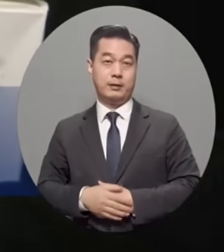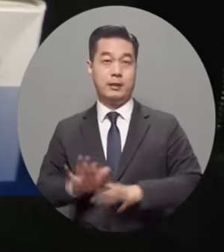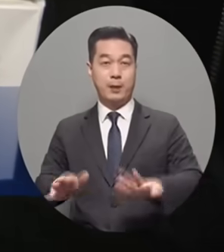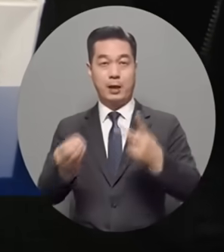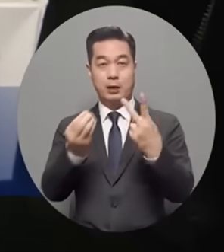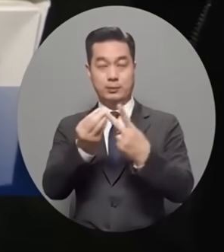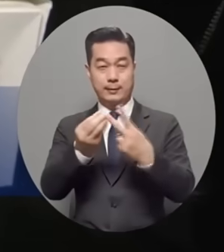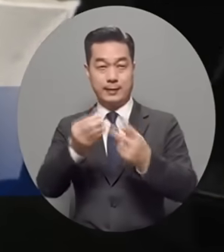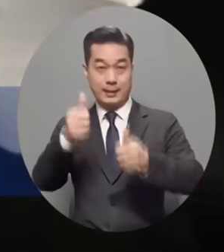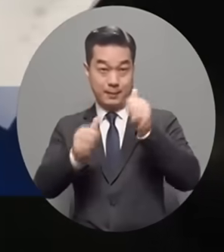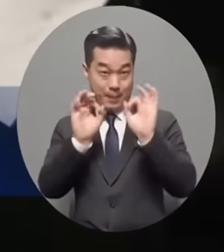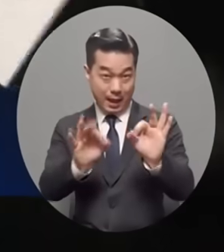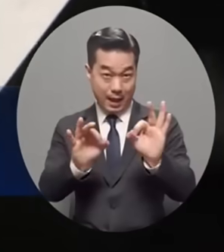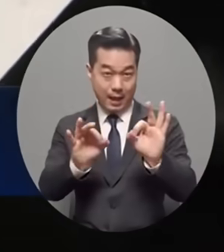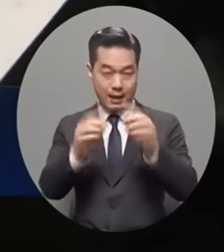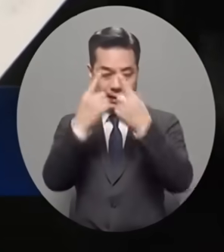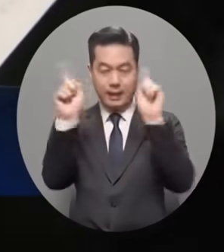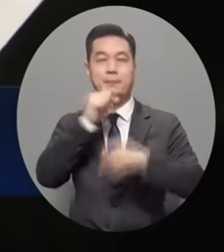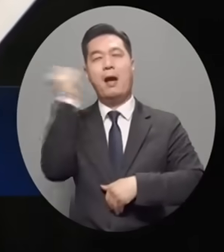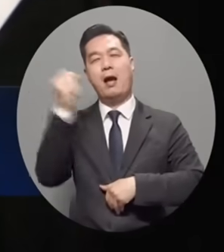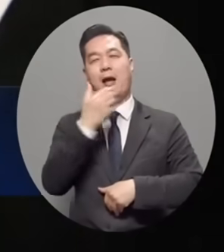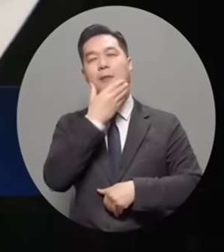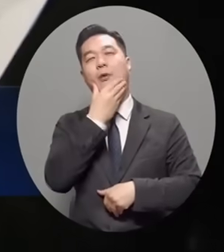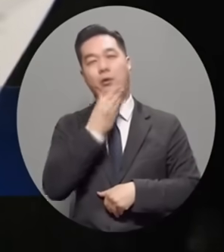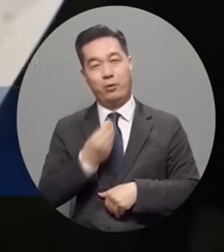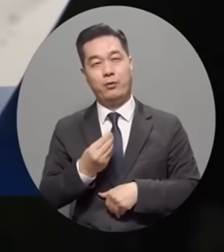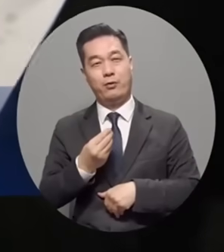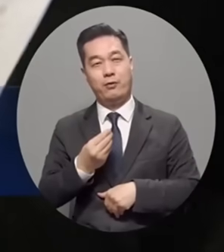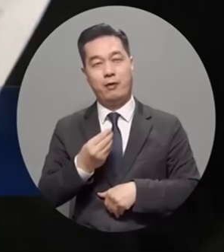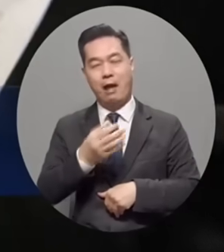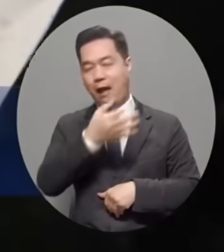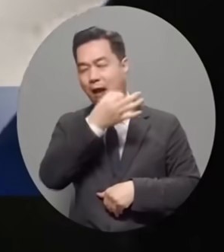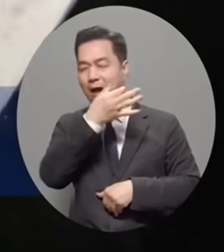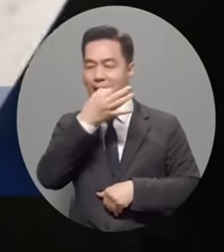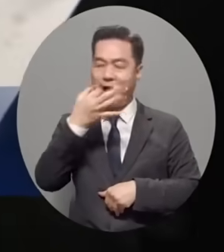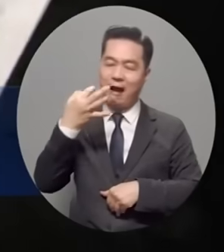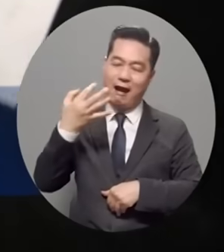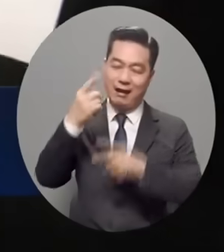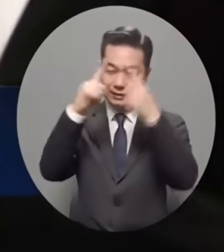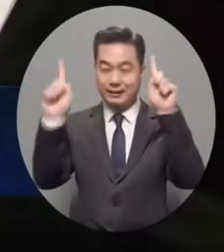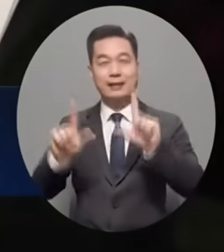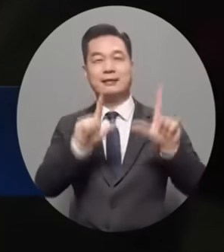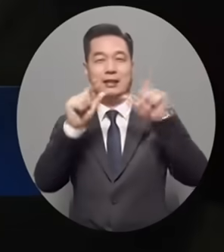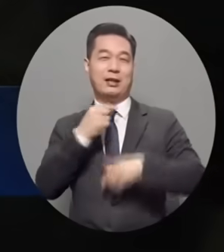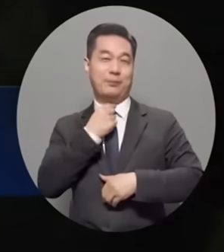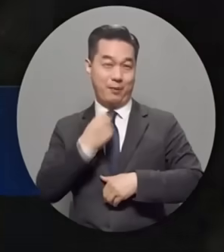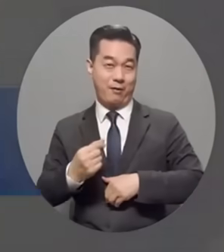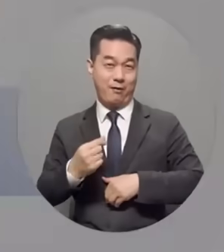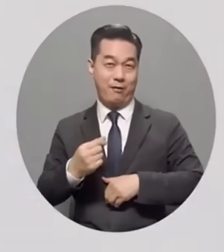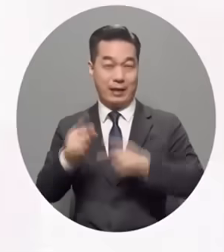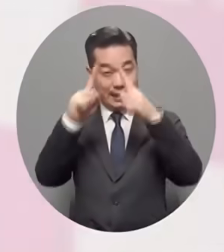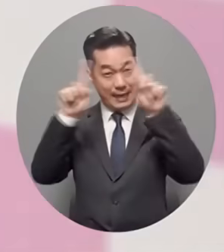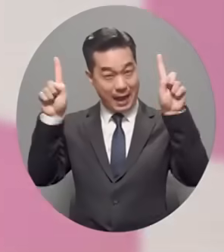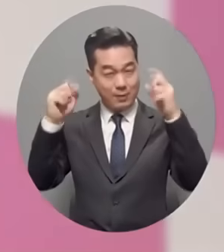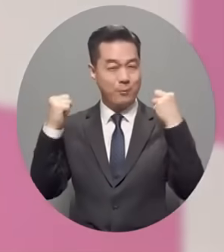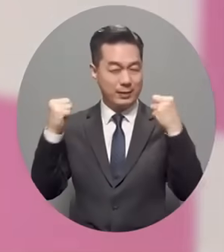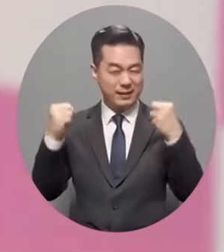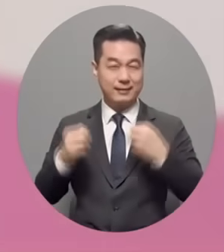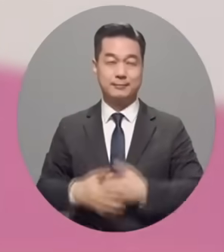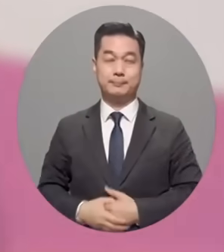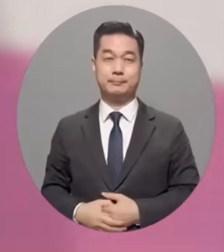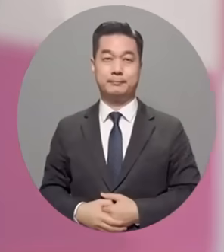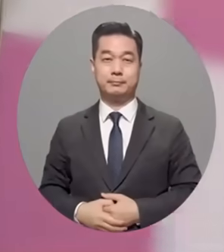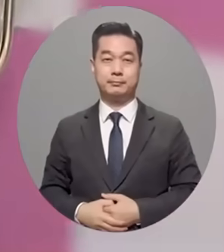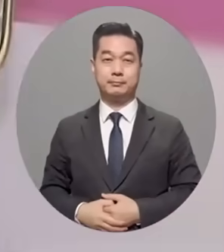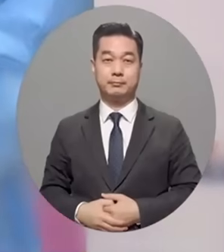했는데 이번 대학을 가서 너무 행복하고요. 신나는 대학생활 하도록 하겠습니다. 새내기 화이팅! 같은